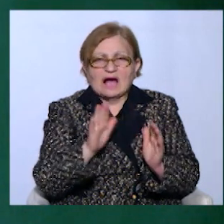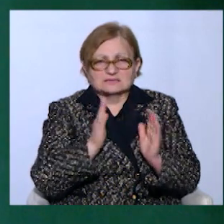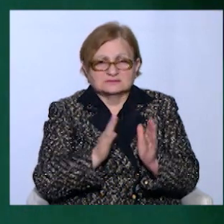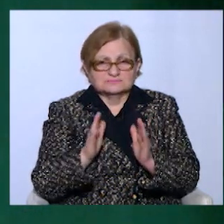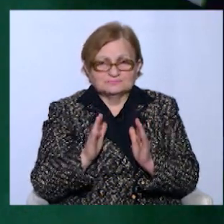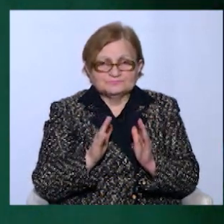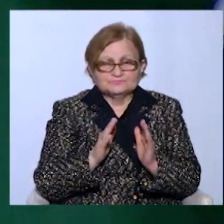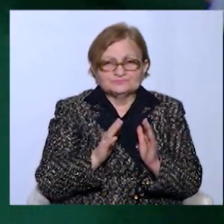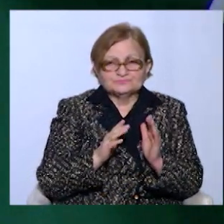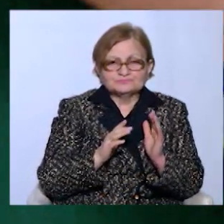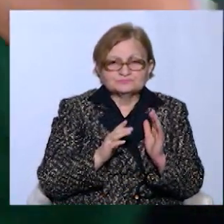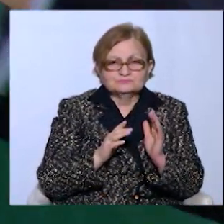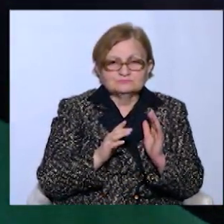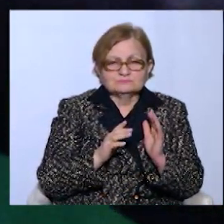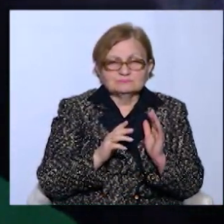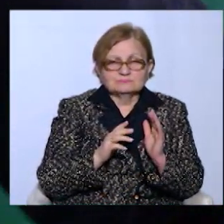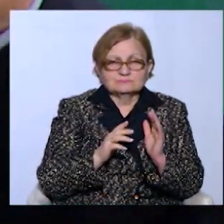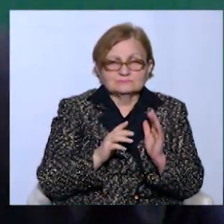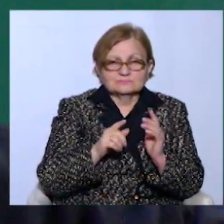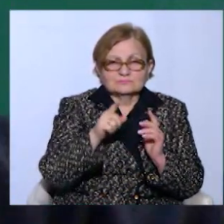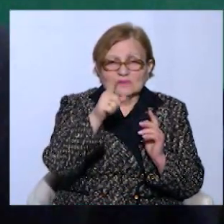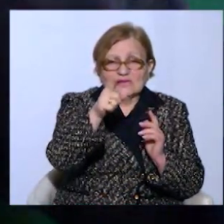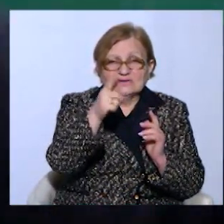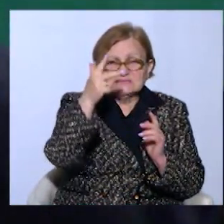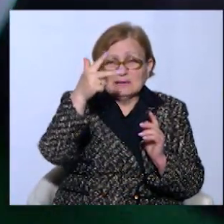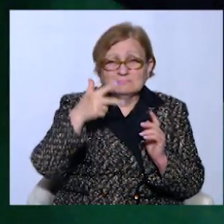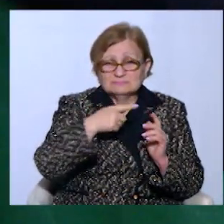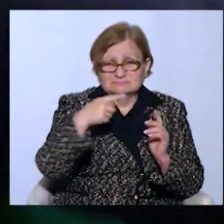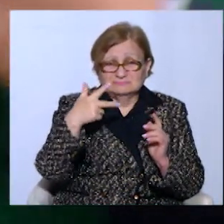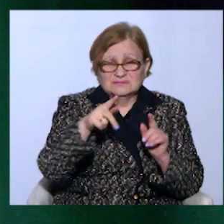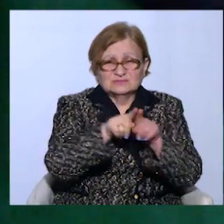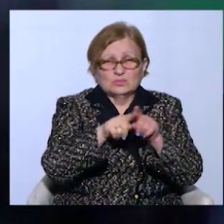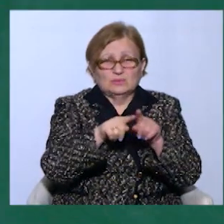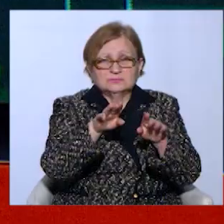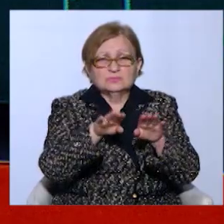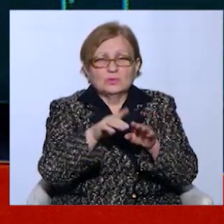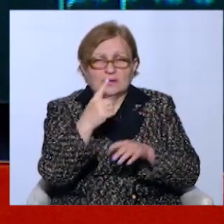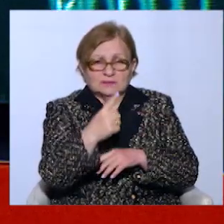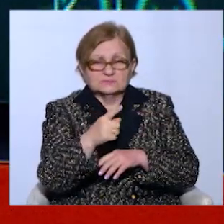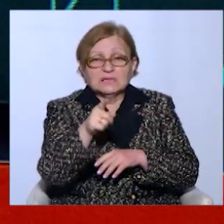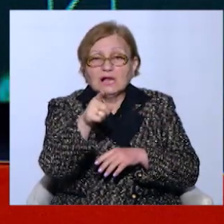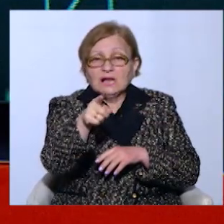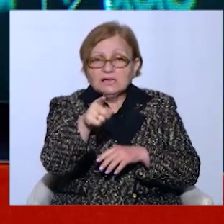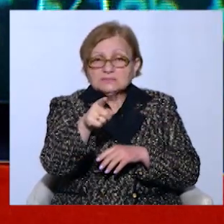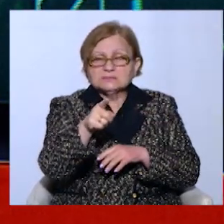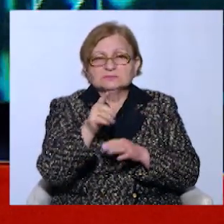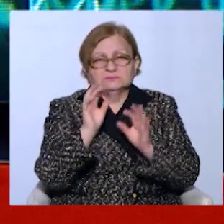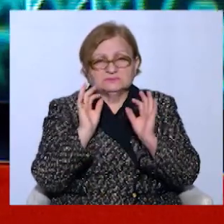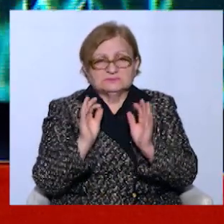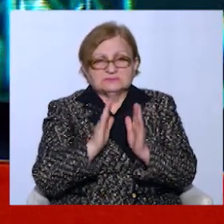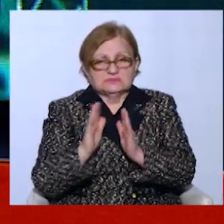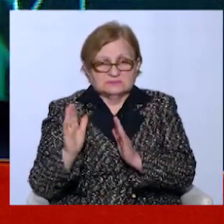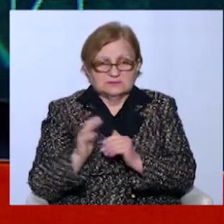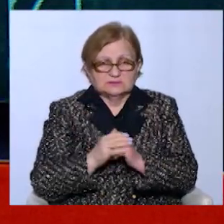არაწესიერი და აი ეგრე კიდე მქონია. ეს არის ერთი სტოლი მაშ არაწესიერი, აი ეს არის წესიერი. ახლა